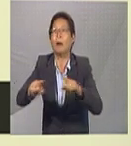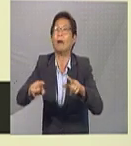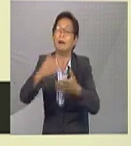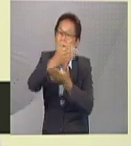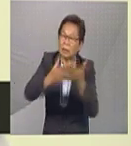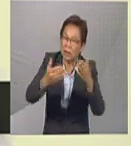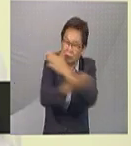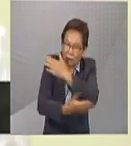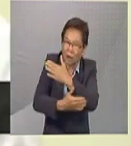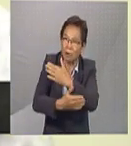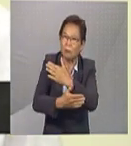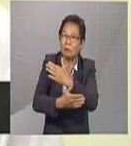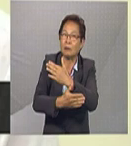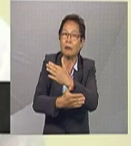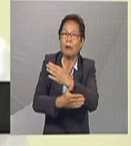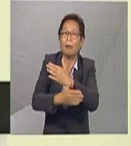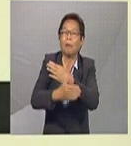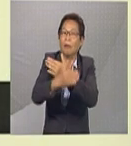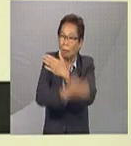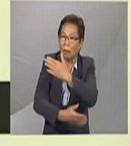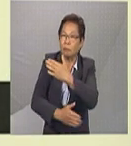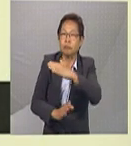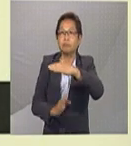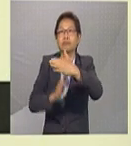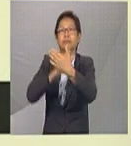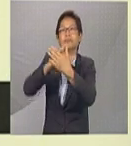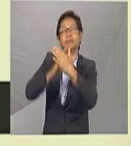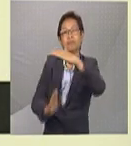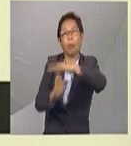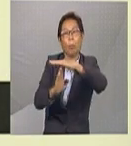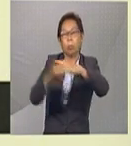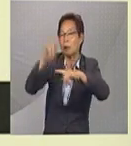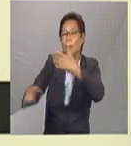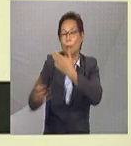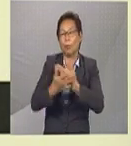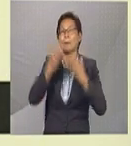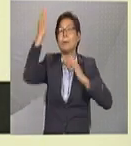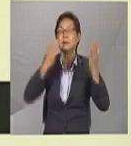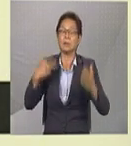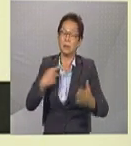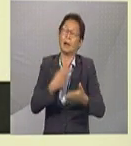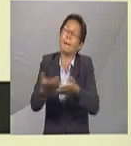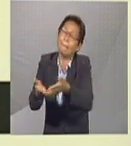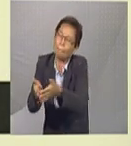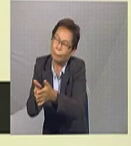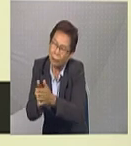setengah-setengah negara, mereka tidak boleh untuk pulang ke negara kita. Kita telah pun meminta pihak